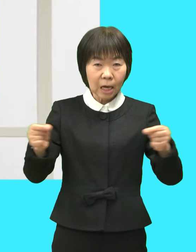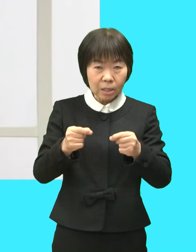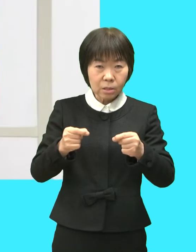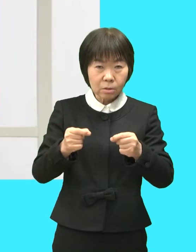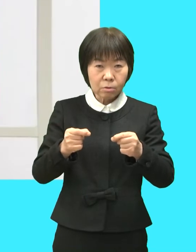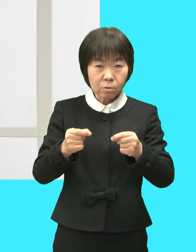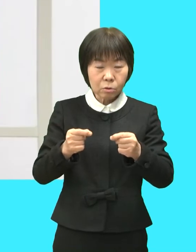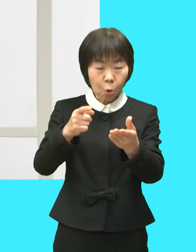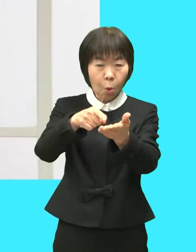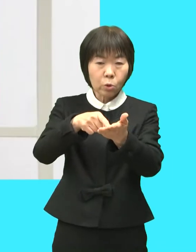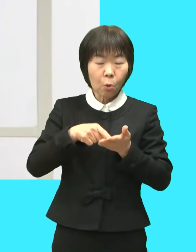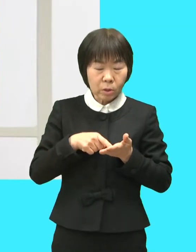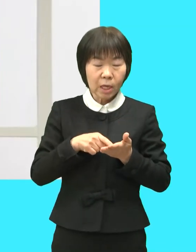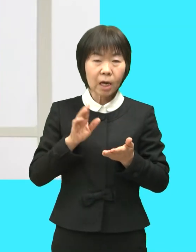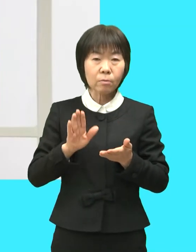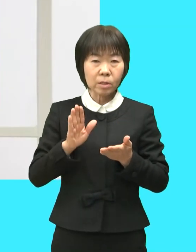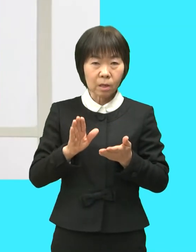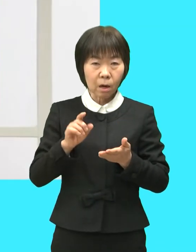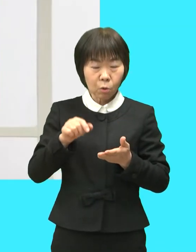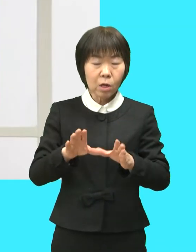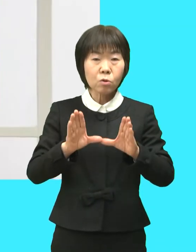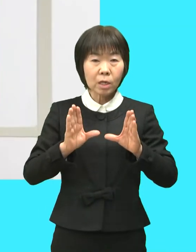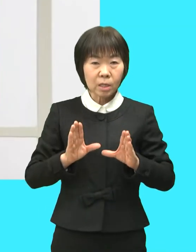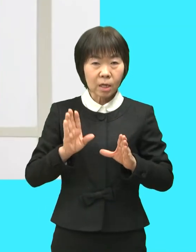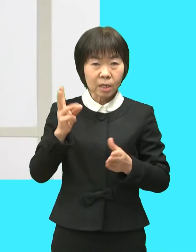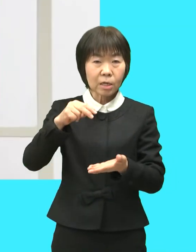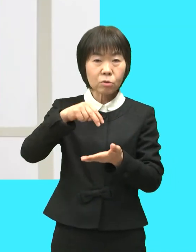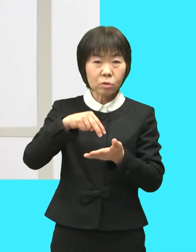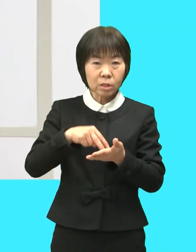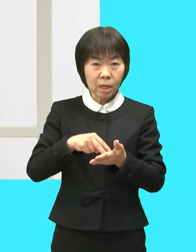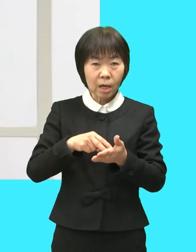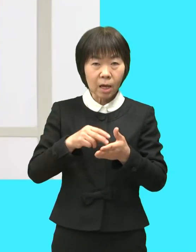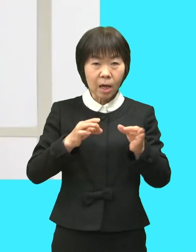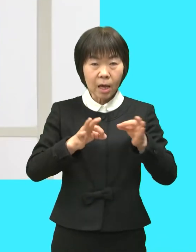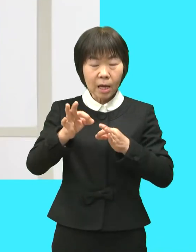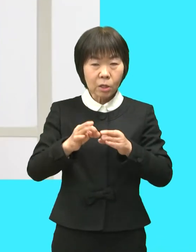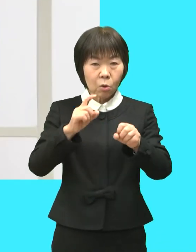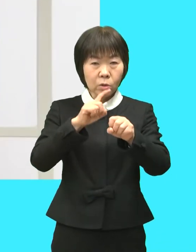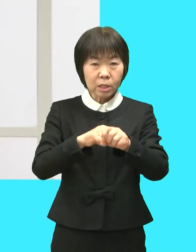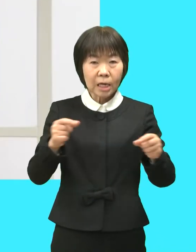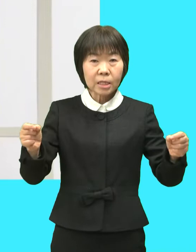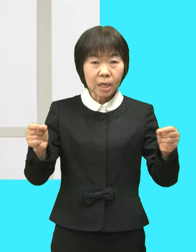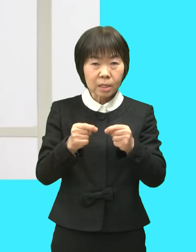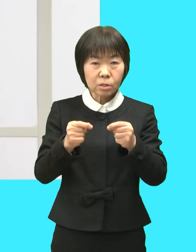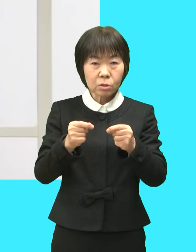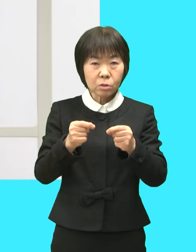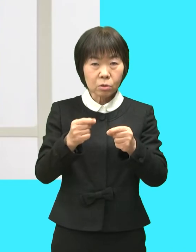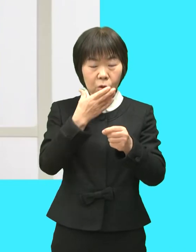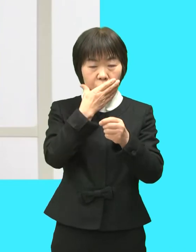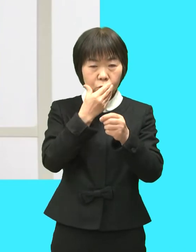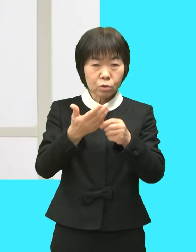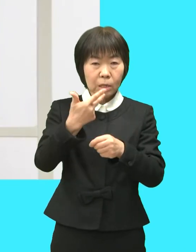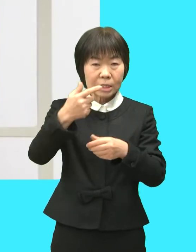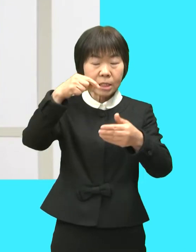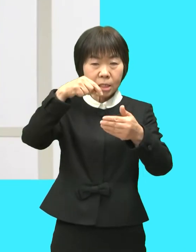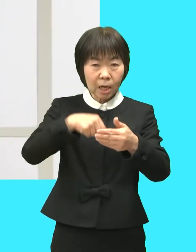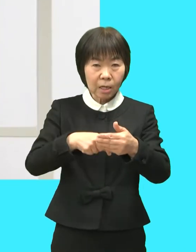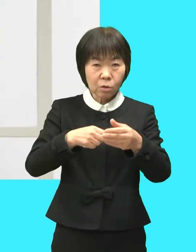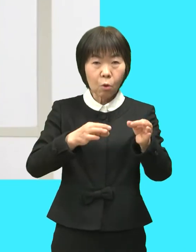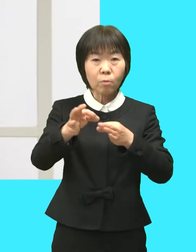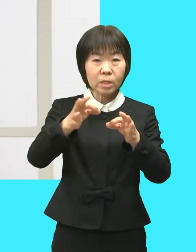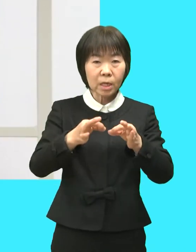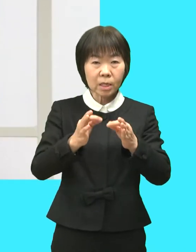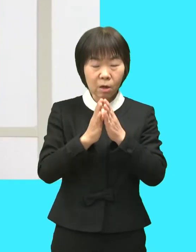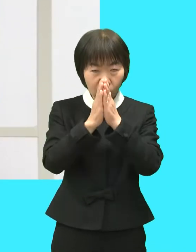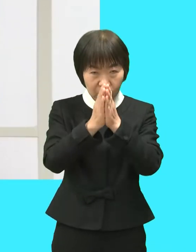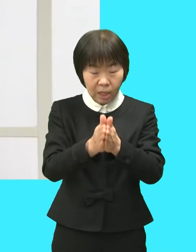。それを受けて県として営業時間短縮を福島市内のお店にお願いをすることと